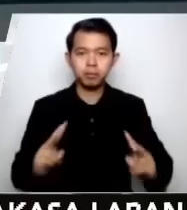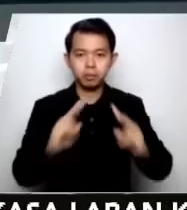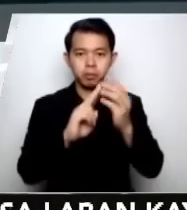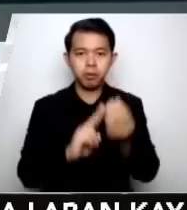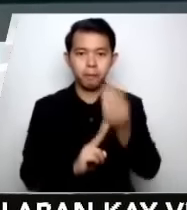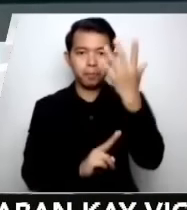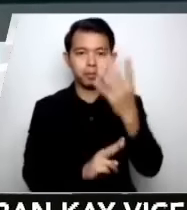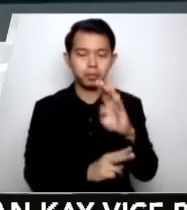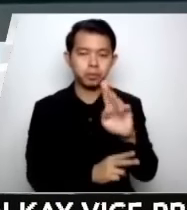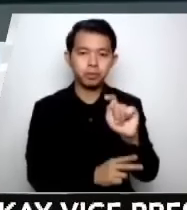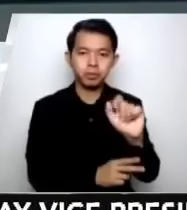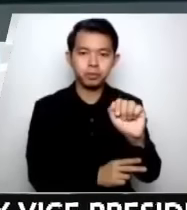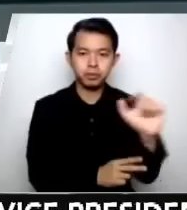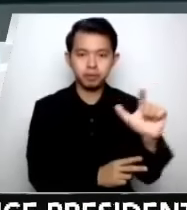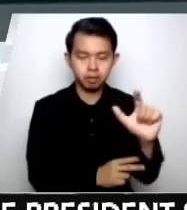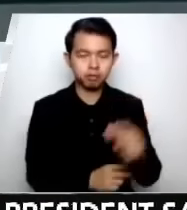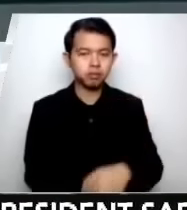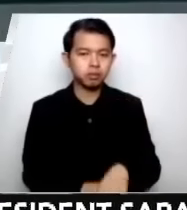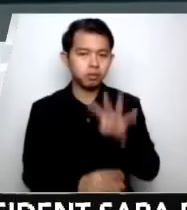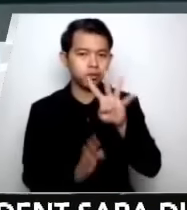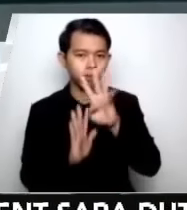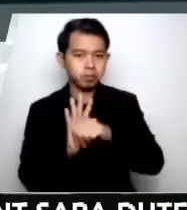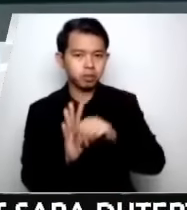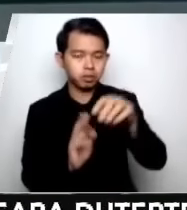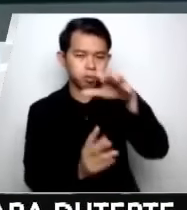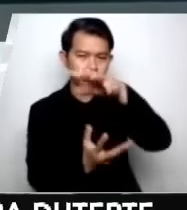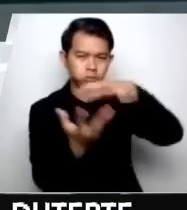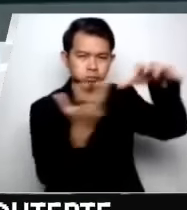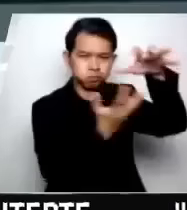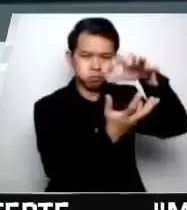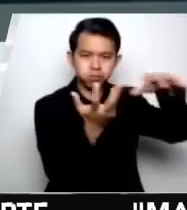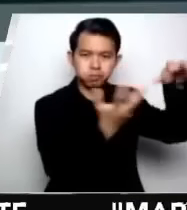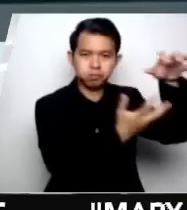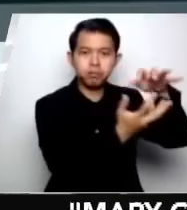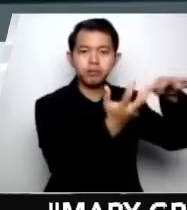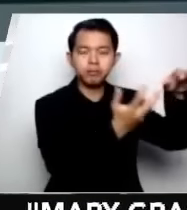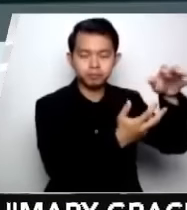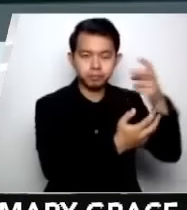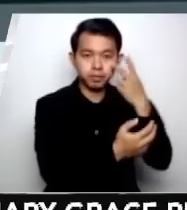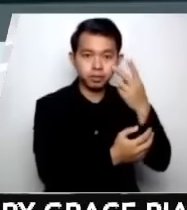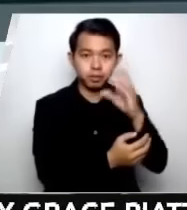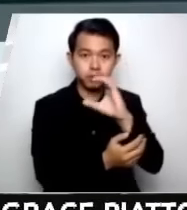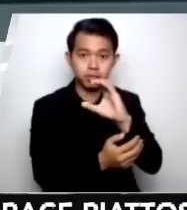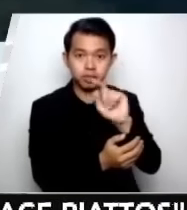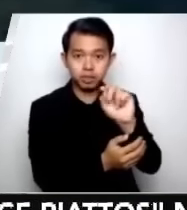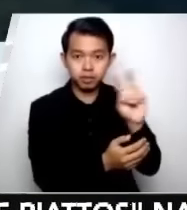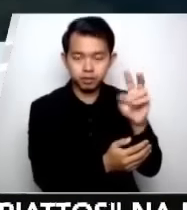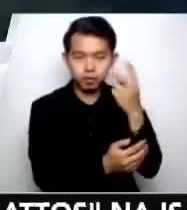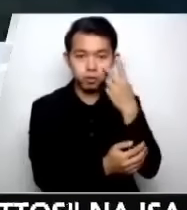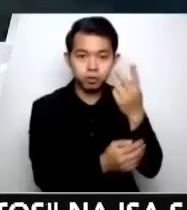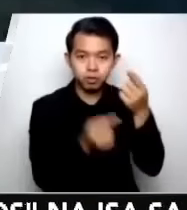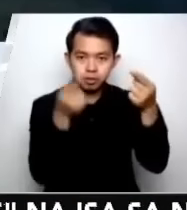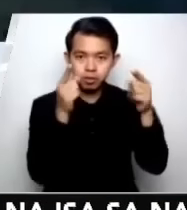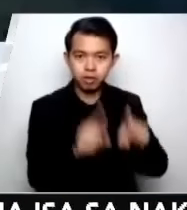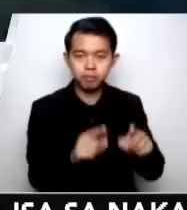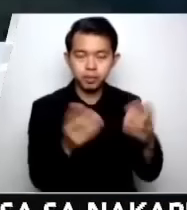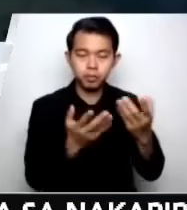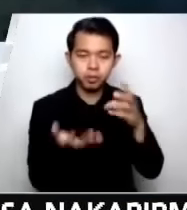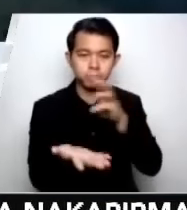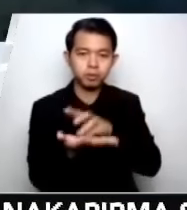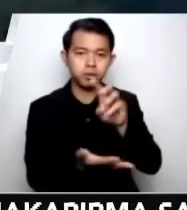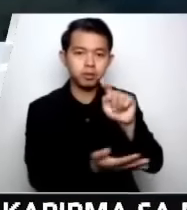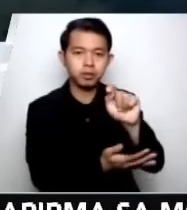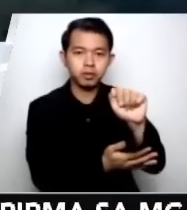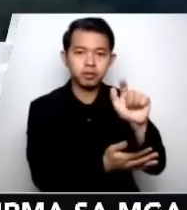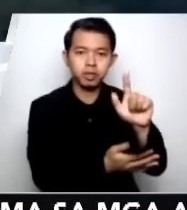4 minuto itong nagbuga na makapal na usok at abo. Kitang-kita yan sa CCTV camera ng bayan ng Tarisay. Hindi naman direktang naapektuhan